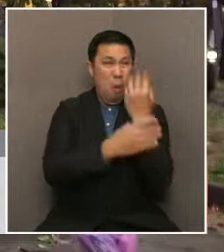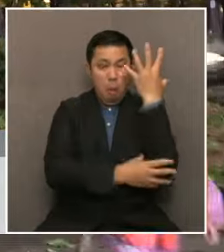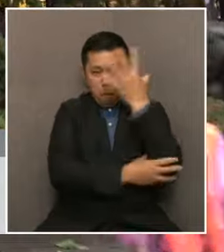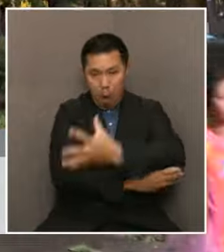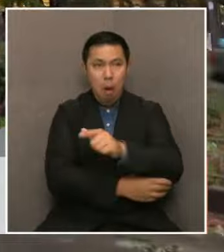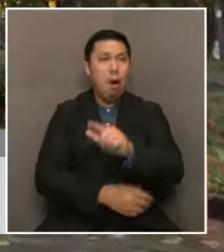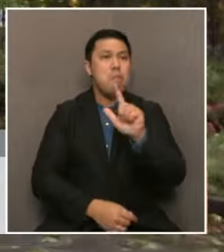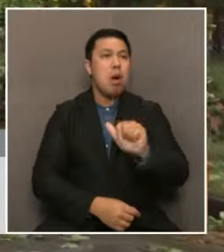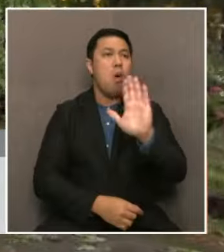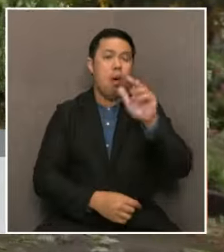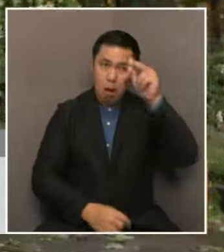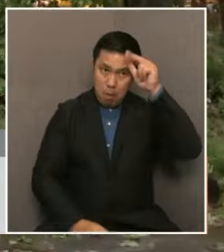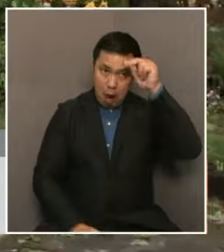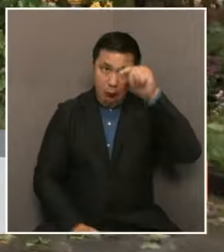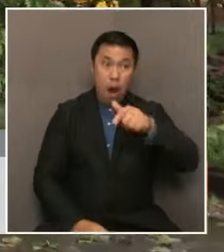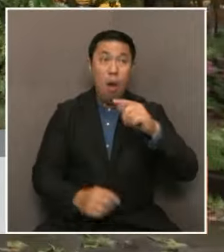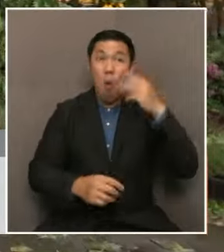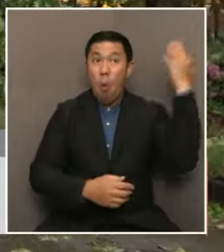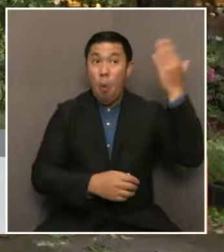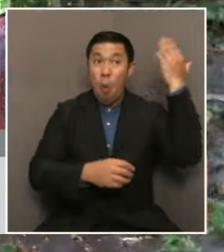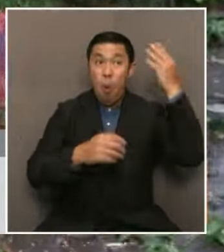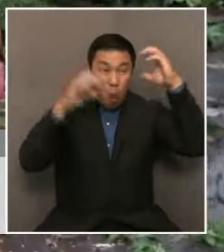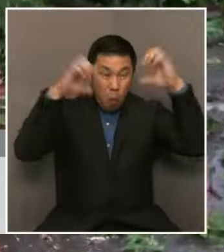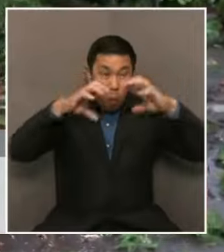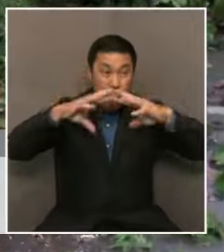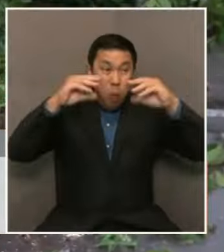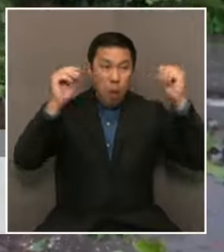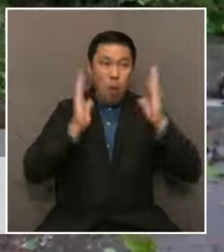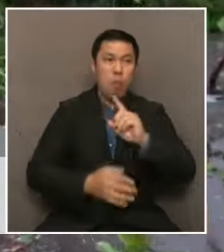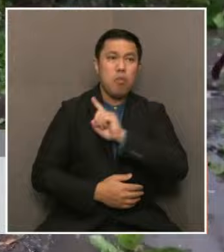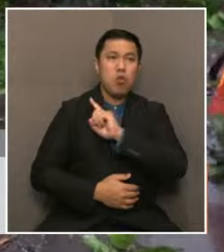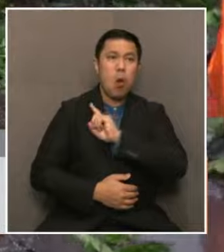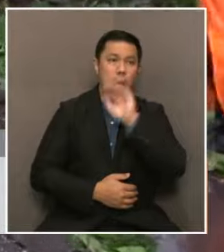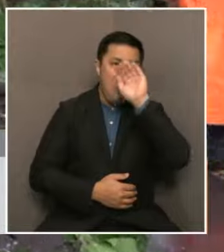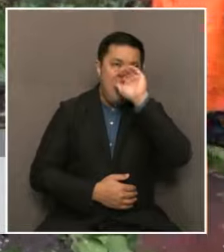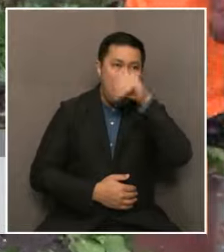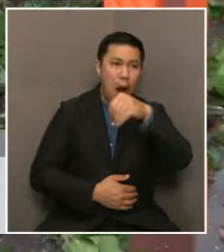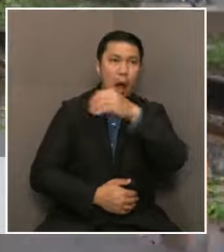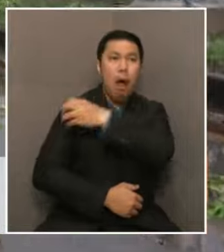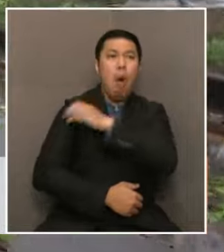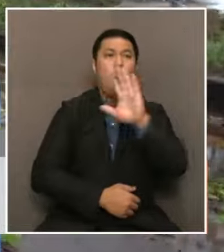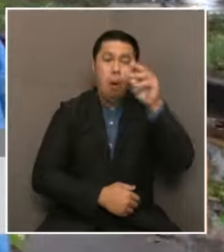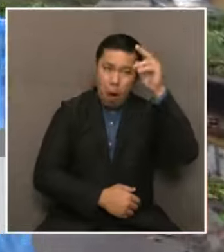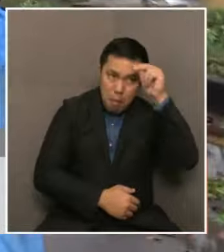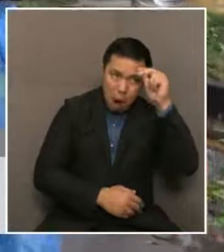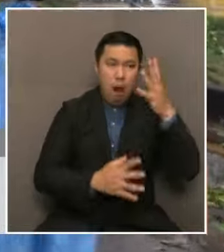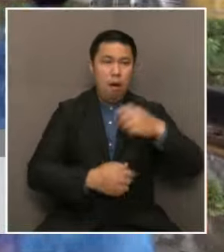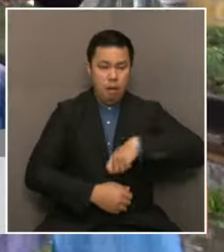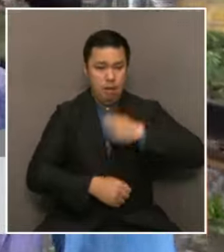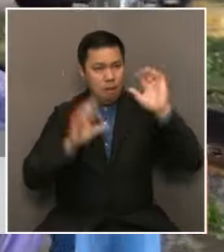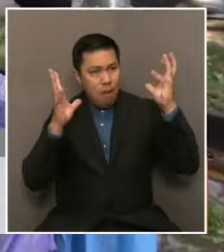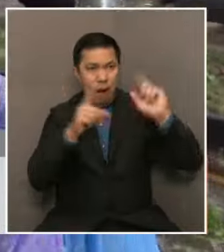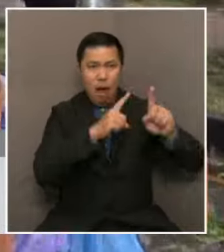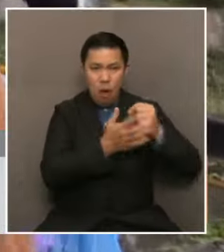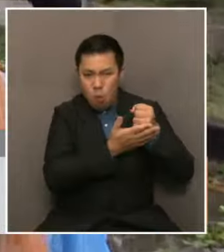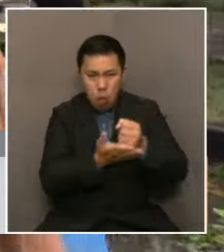เจ้าหน้าที่เทศบาลนครลำปางและหน่วยกู้ภัยก็ออกสำรวจและให้ความช่วยเหลือช่วยกันครับตัดต้นไม้ใหญ่